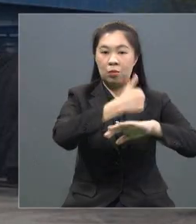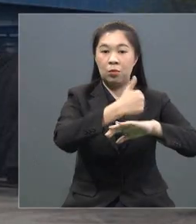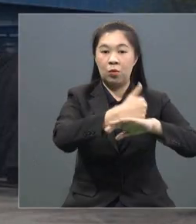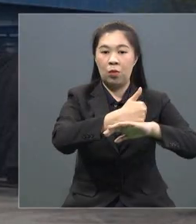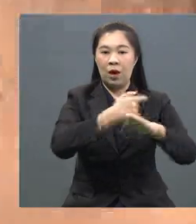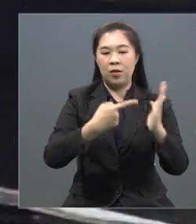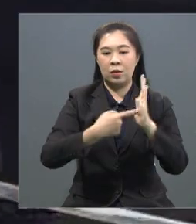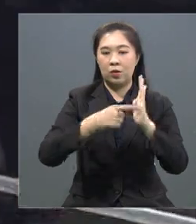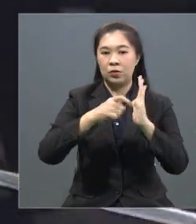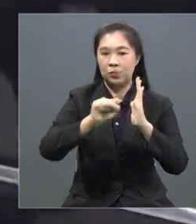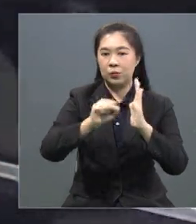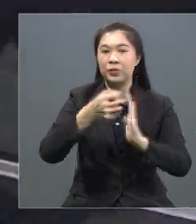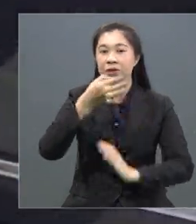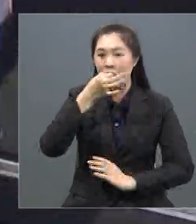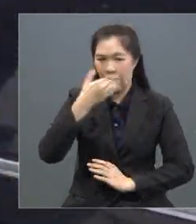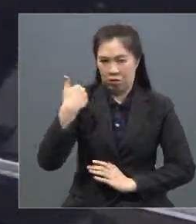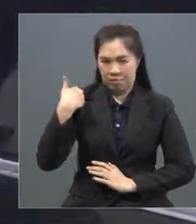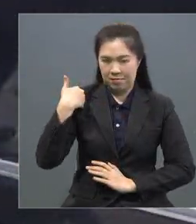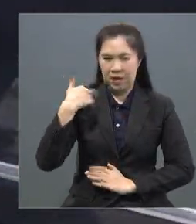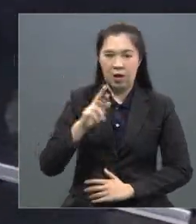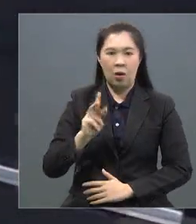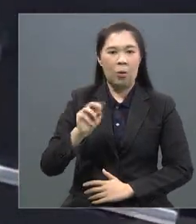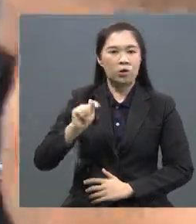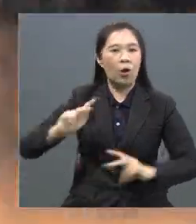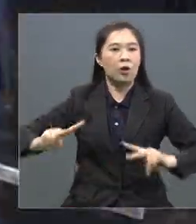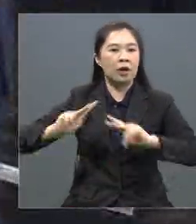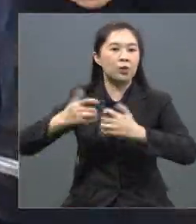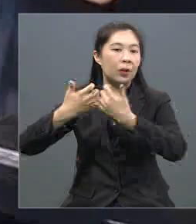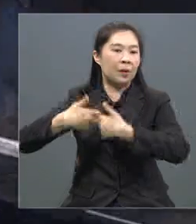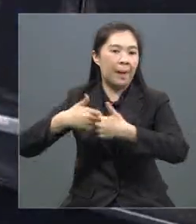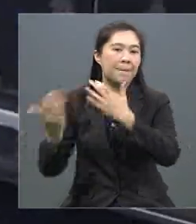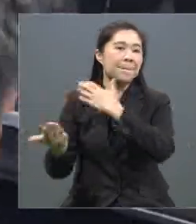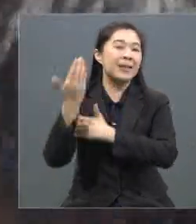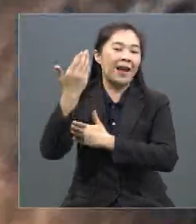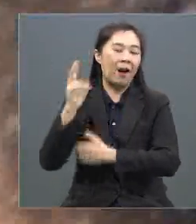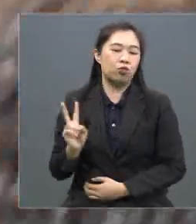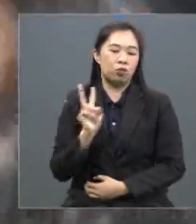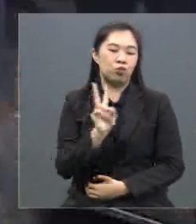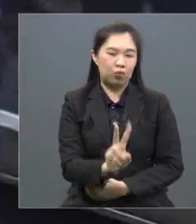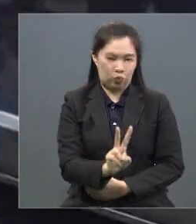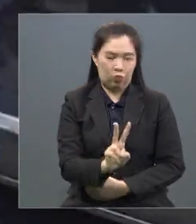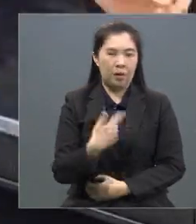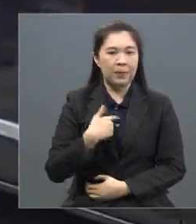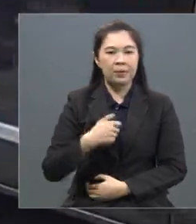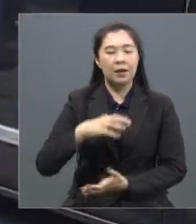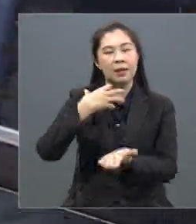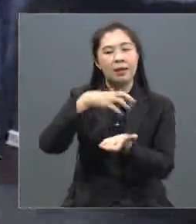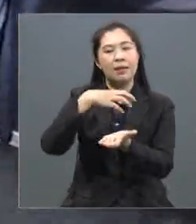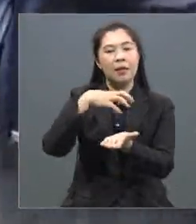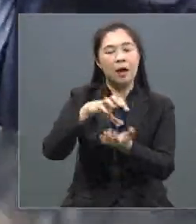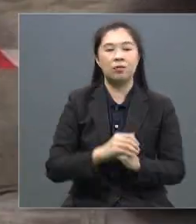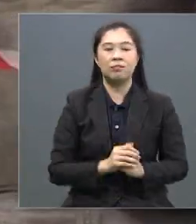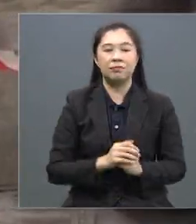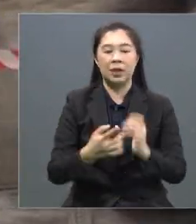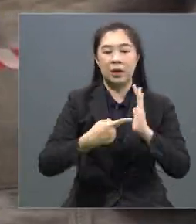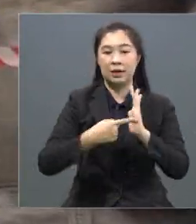สมุทรสาครก็ลงพื้นที่ไปด้วยกับทางรัฐมนตรีว่าการกระทรวงอุตสาหกรรมเมื่อช่วงเช้าที่ผ่านมาก็ให้สัมภาษณ์ยืนยันแบบนี้ค่ะจังหวัดสมุทรสาครเนี่ย